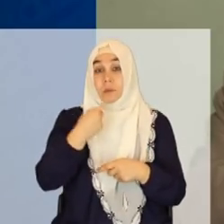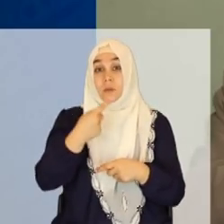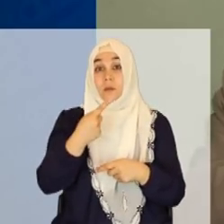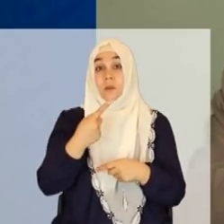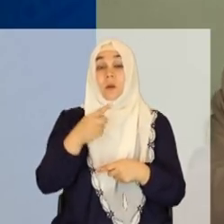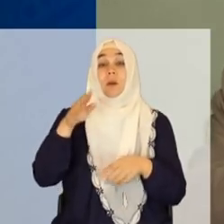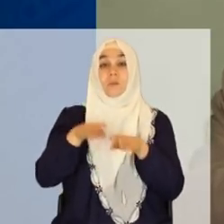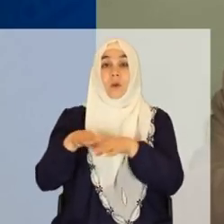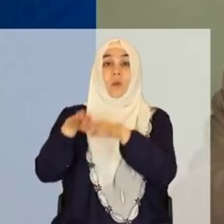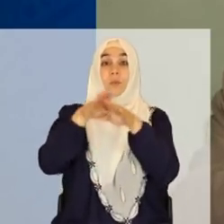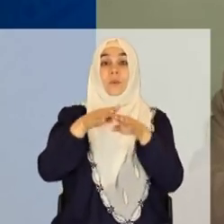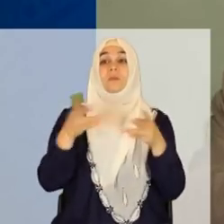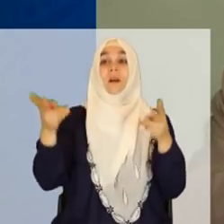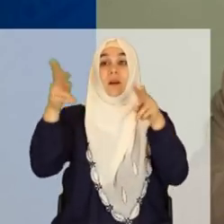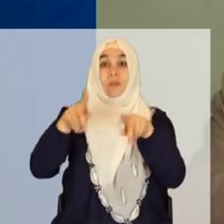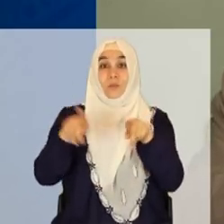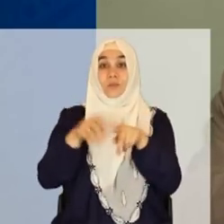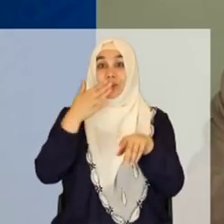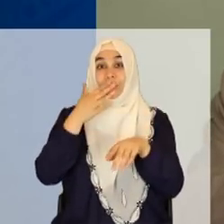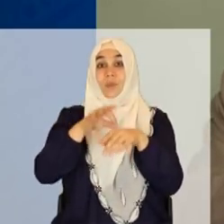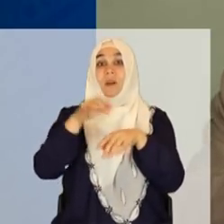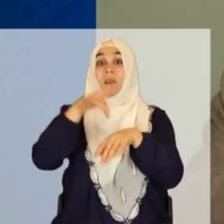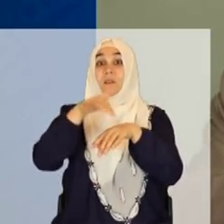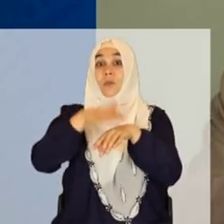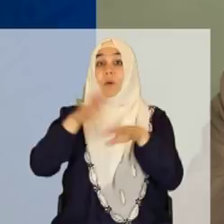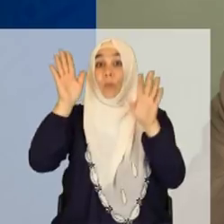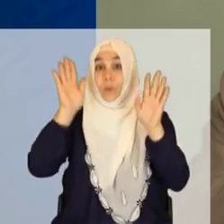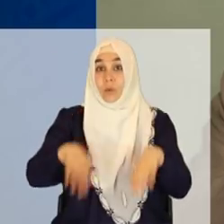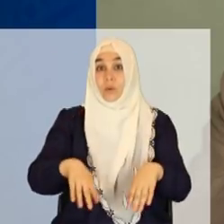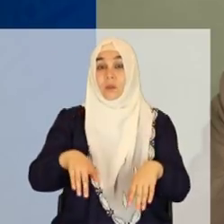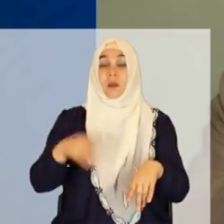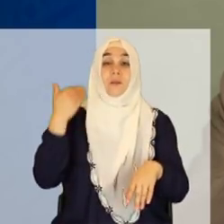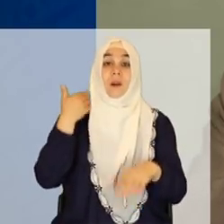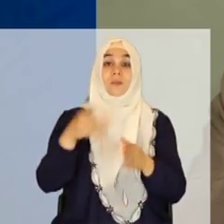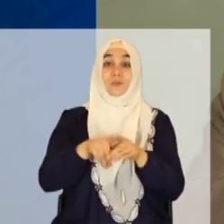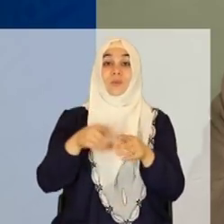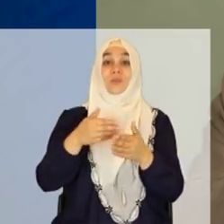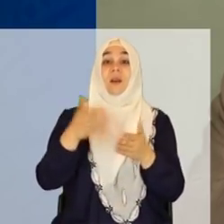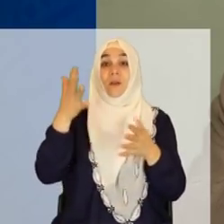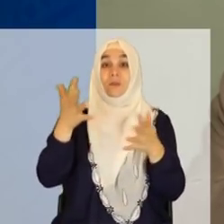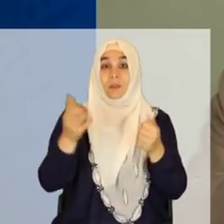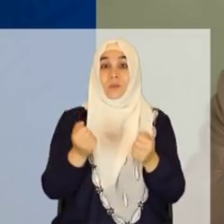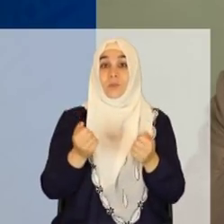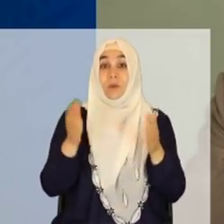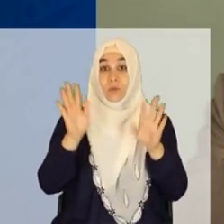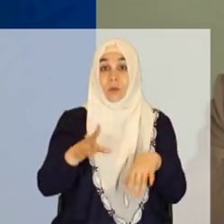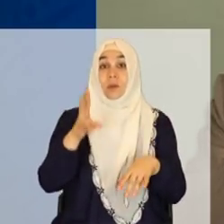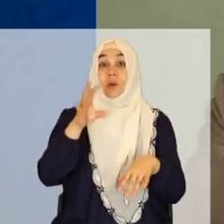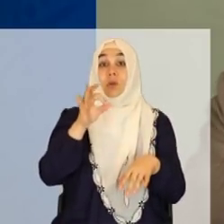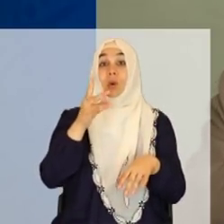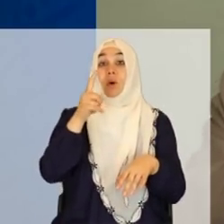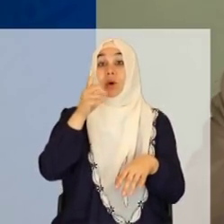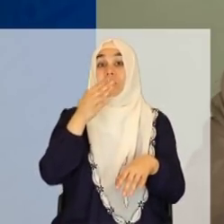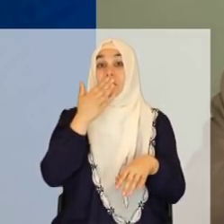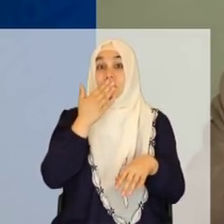G'iybat gapirsa ommaviy ro'za bo'laveradi, adob bo'laveradi, farzi soqit bo'ladi, uni savobini olaveradi. Lekin